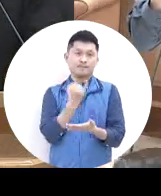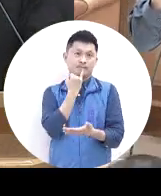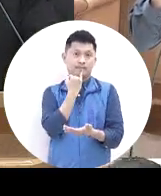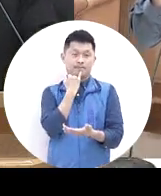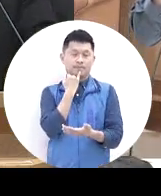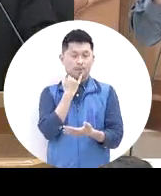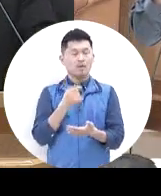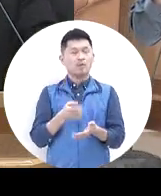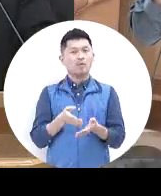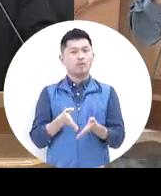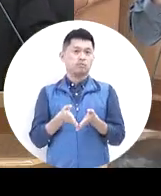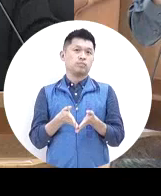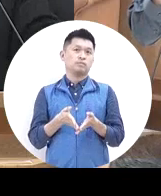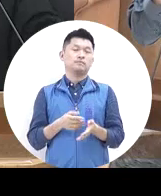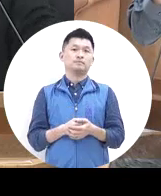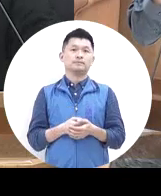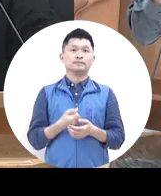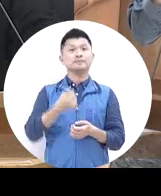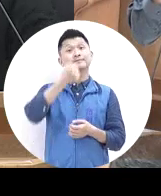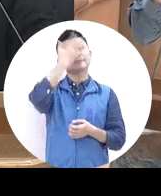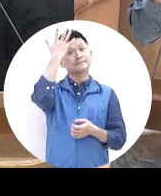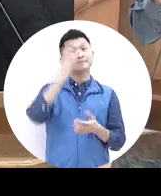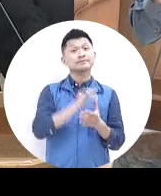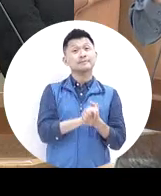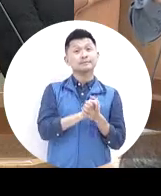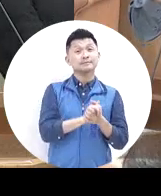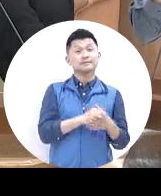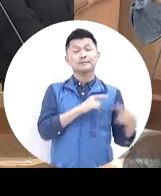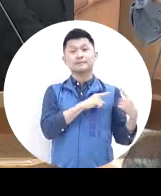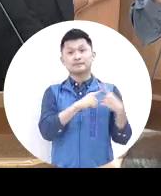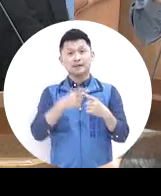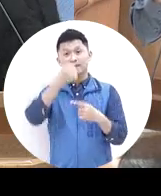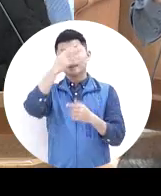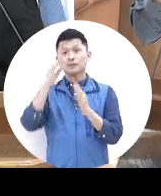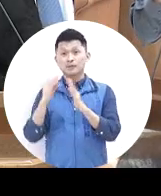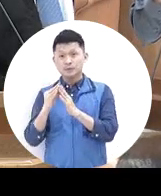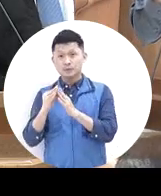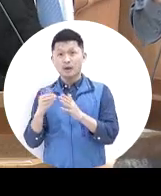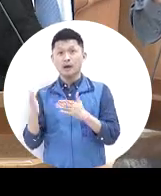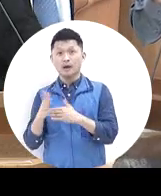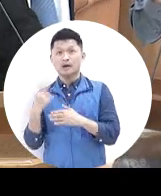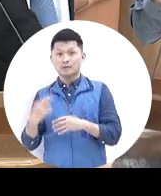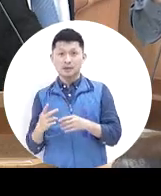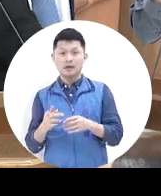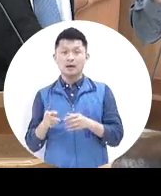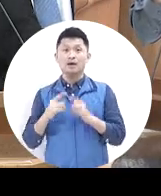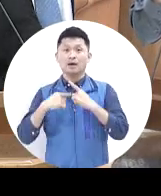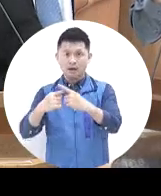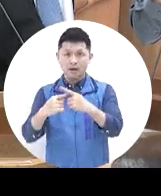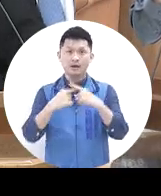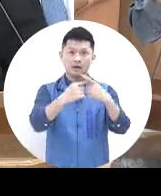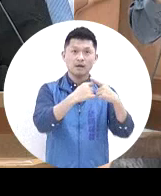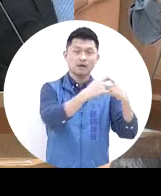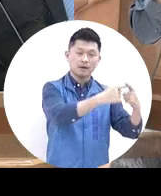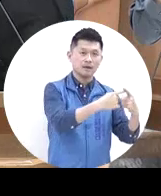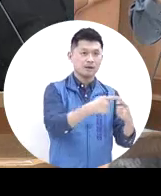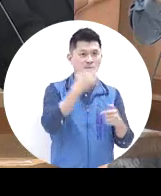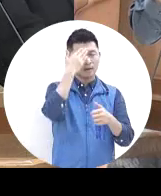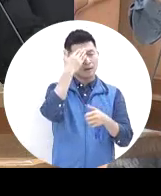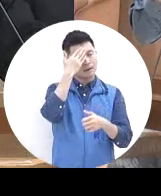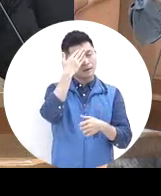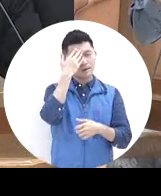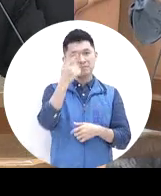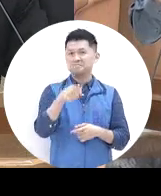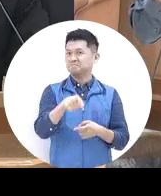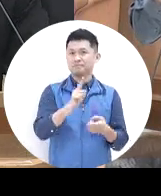的，不要让我们所有的青年朋友来找青年局，我还再去找跨局处的去处理，这样是不对的。所以说，其他